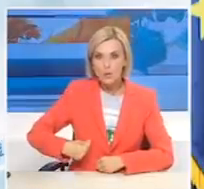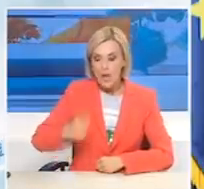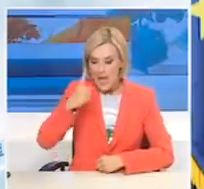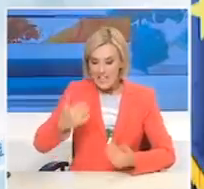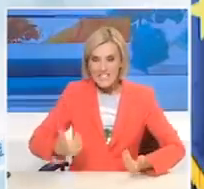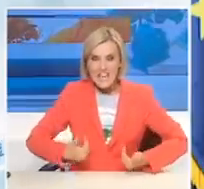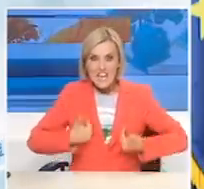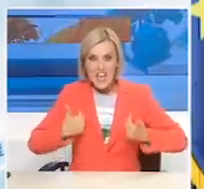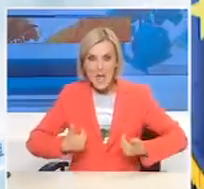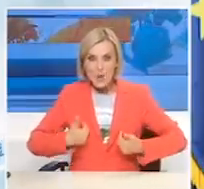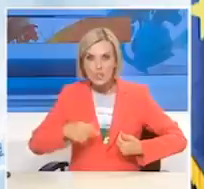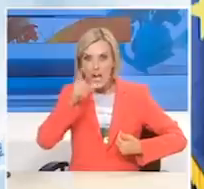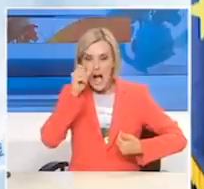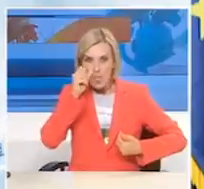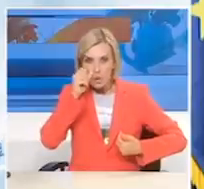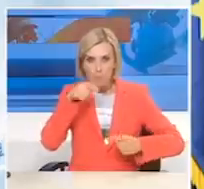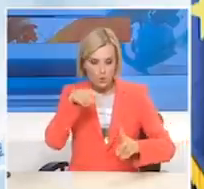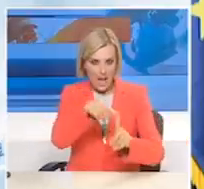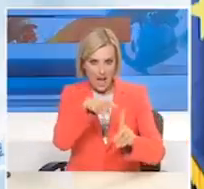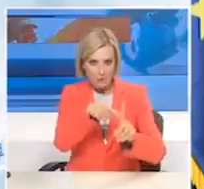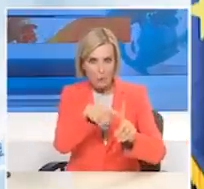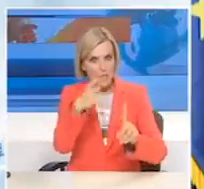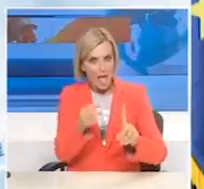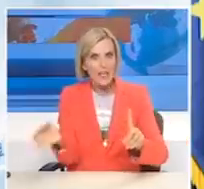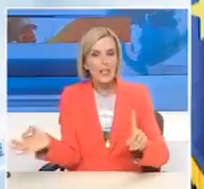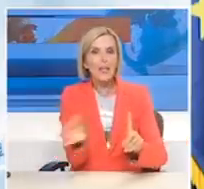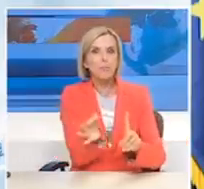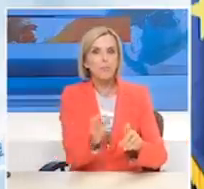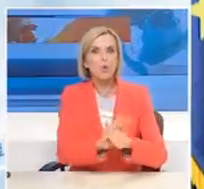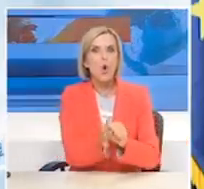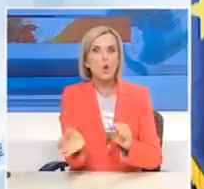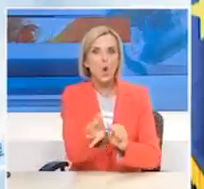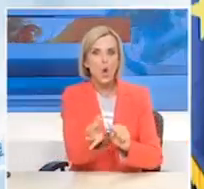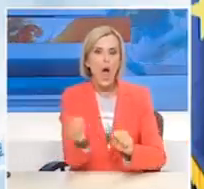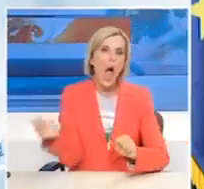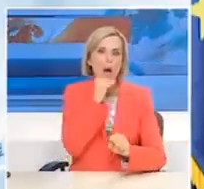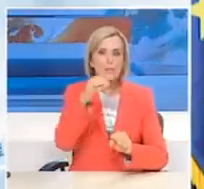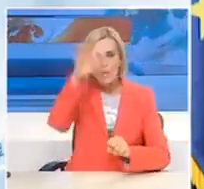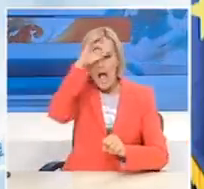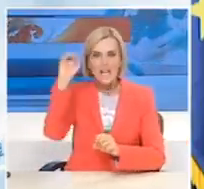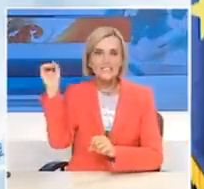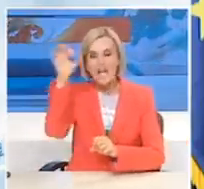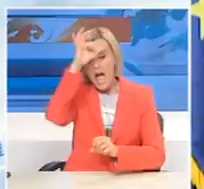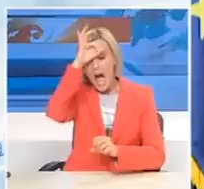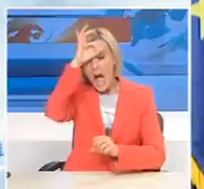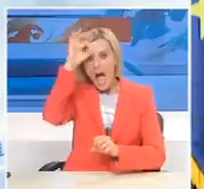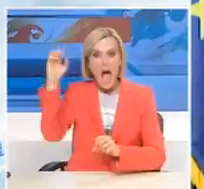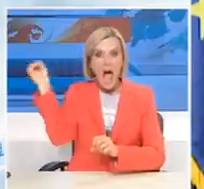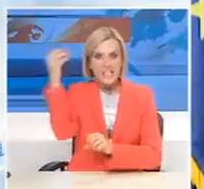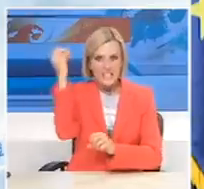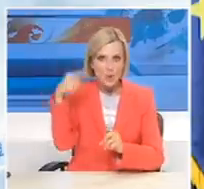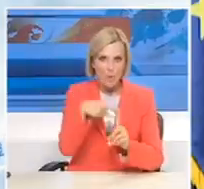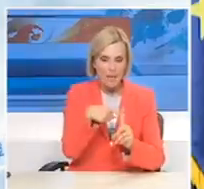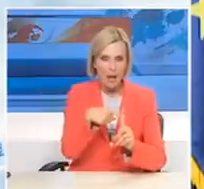άνθρωπο, τοποθετήθηκε περιπολικό. Αντιλαμβάνεστε ότι αυτές είναι καταστάσεις που σε καμία περίπτωση δεν βοηθούν ούτε την